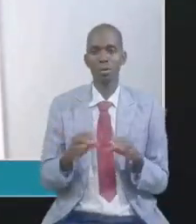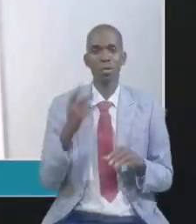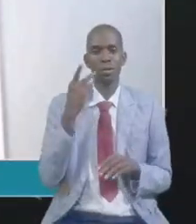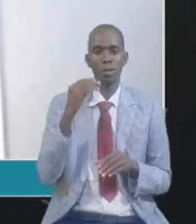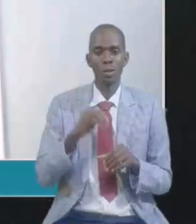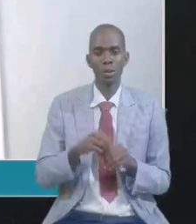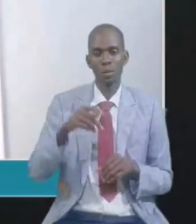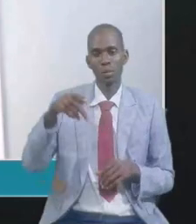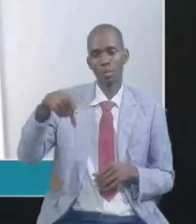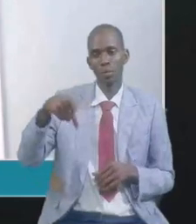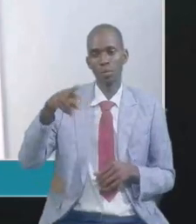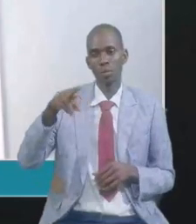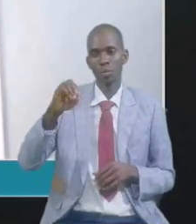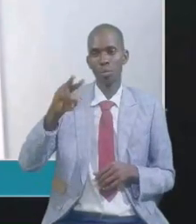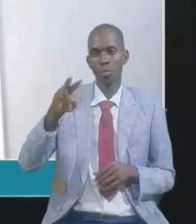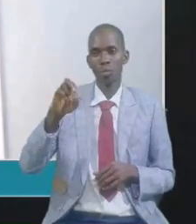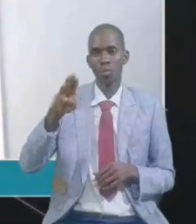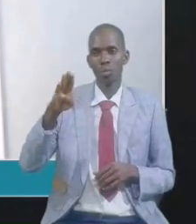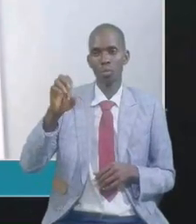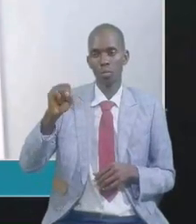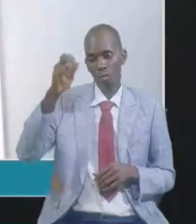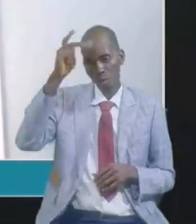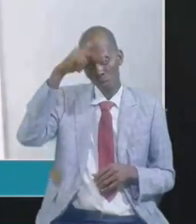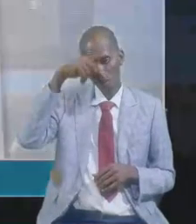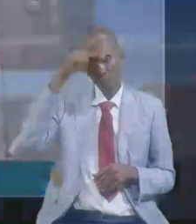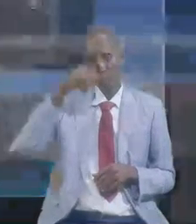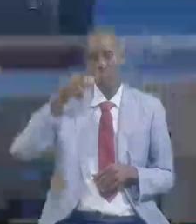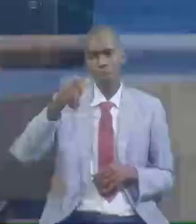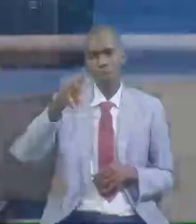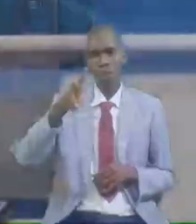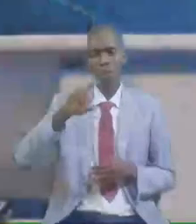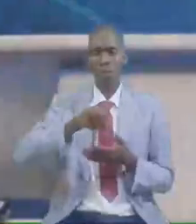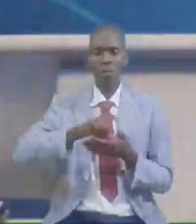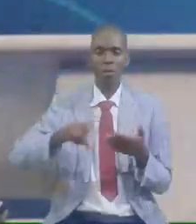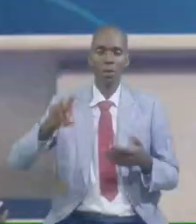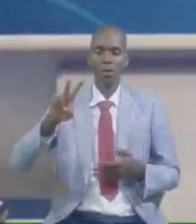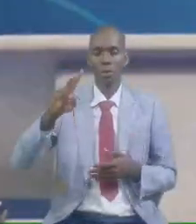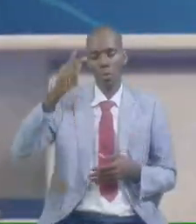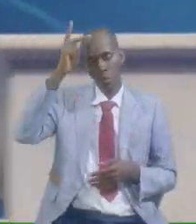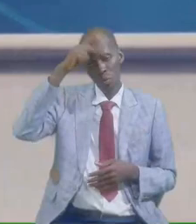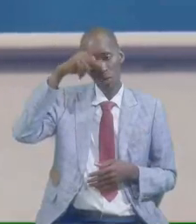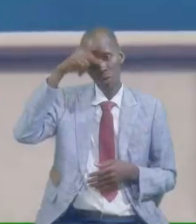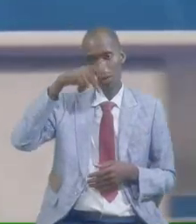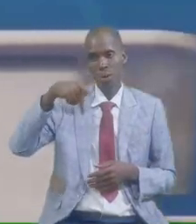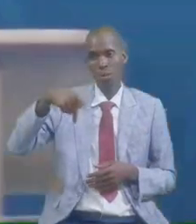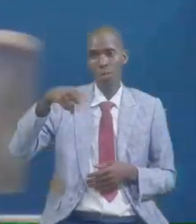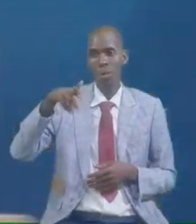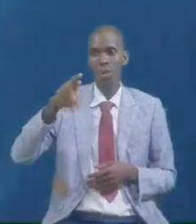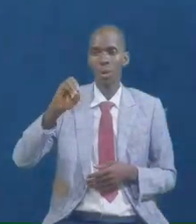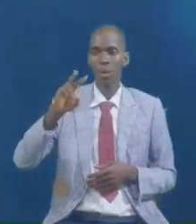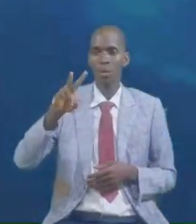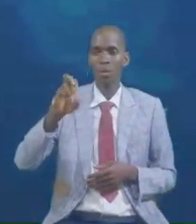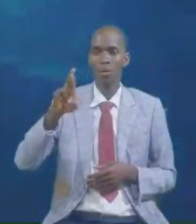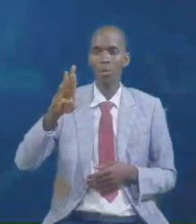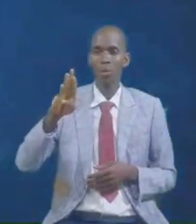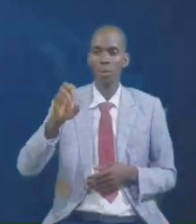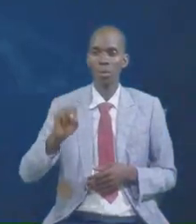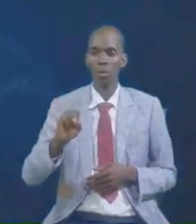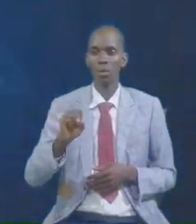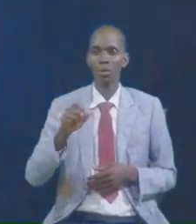En Proverbe, chapitre 26, verset 2. Proverbe, chapitre